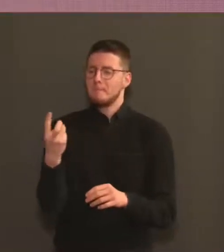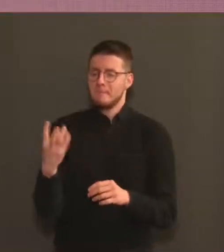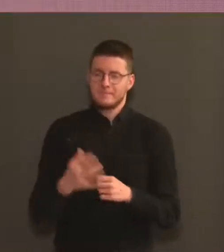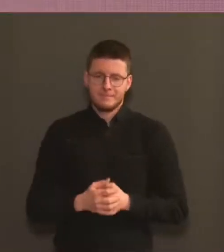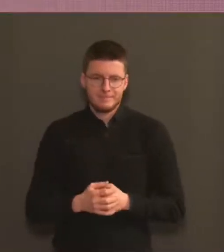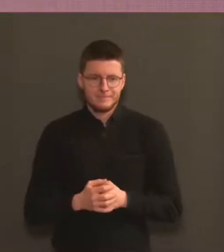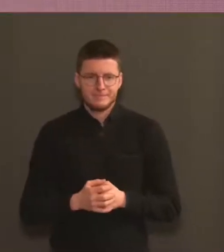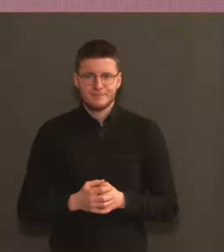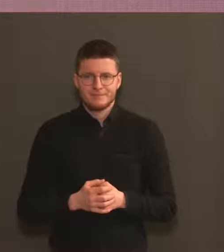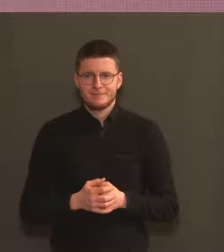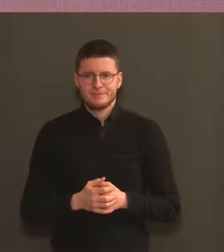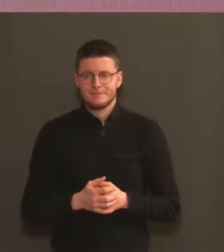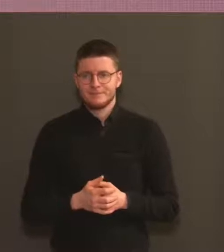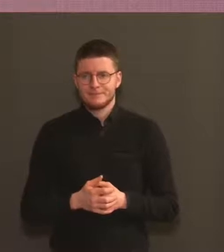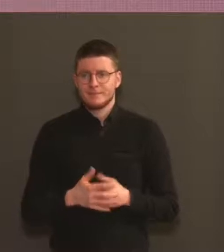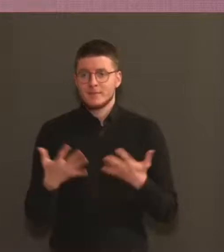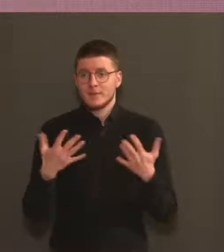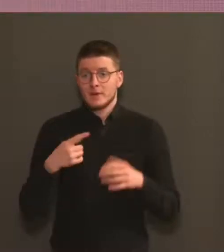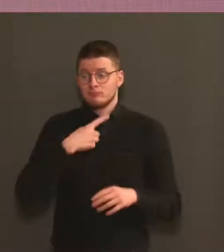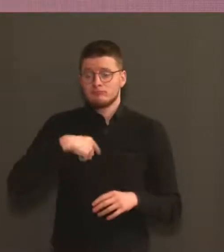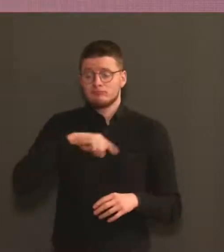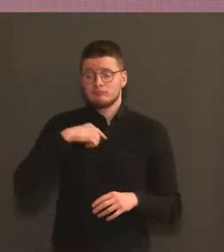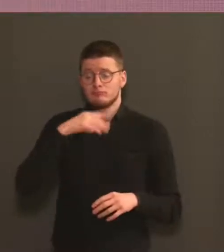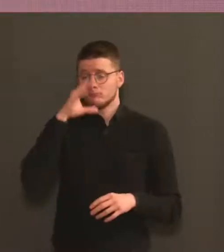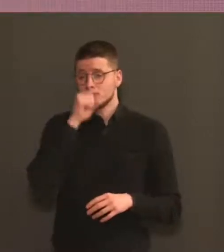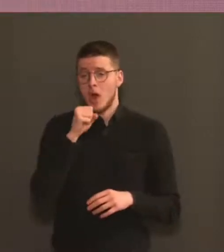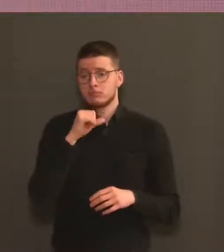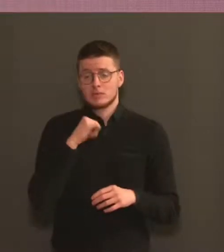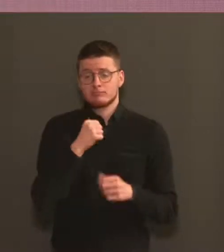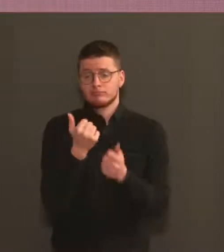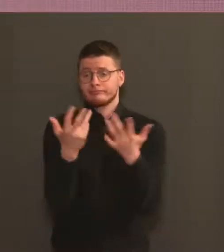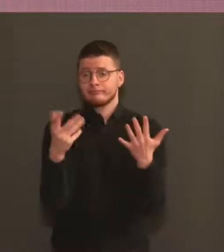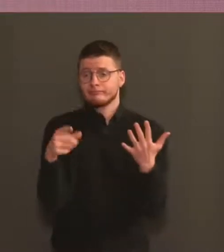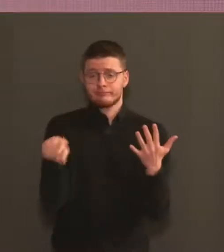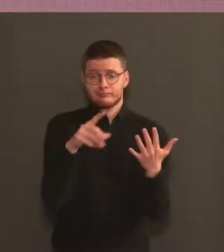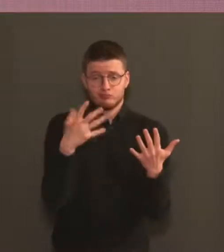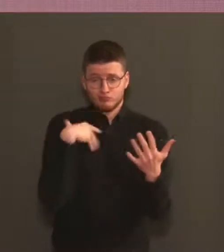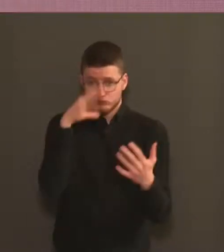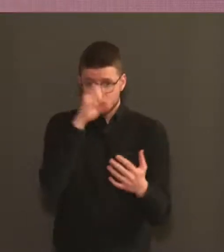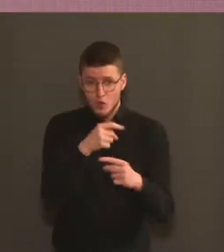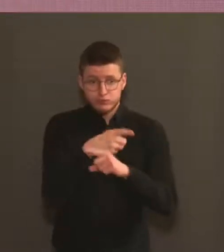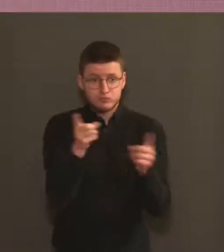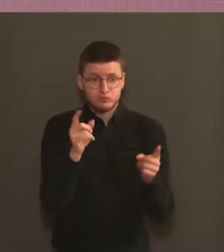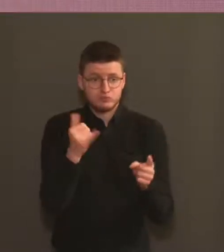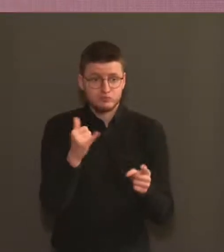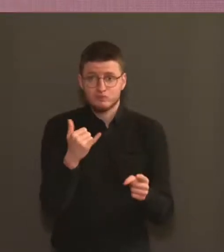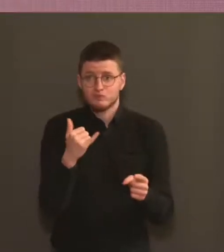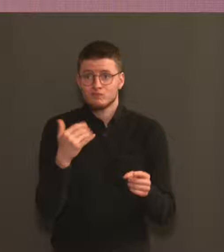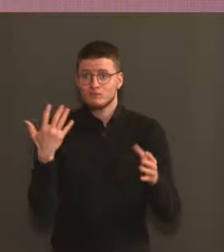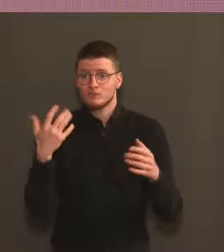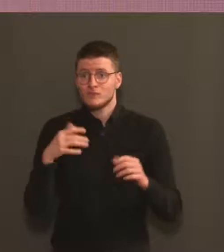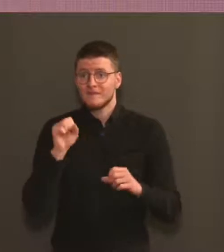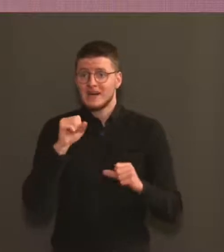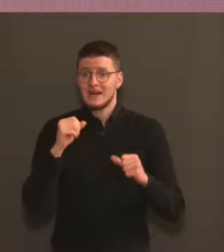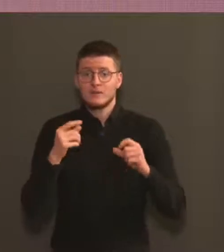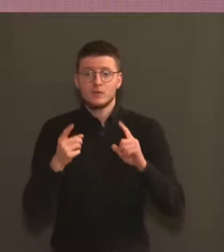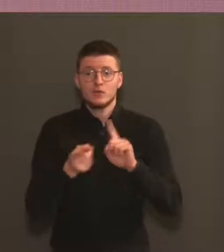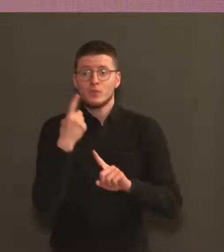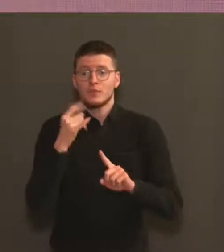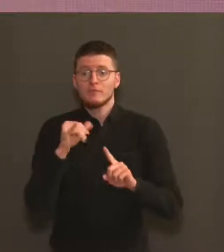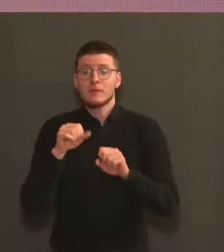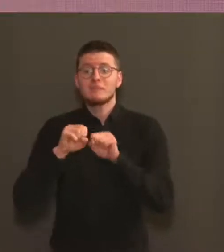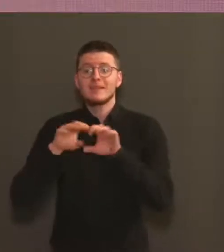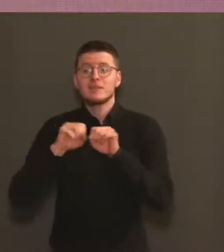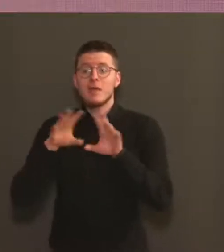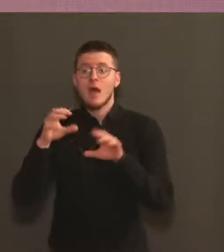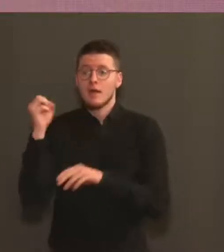We hebben begrip voor ieders standpunt, dat vaak voortkomt uit contradictie vanuit de